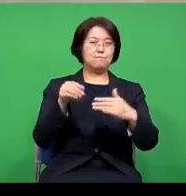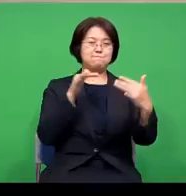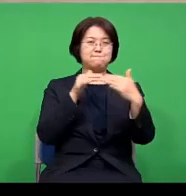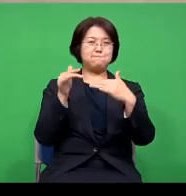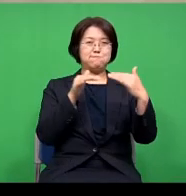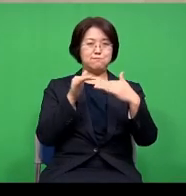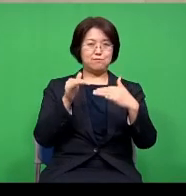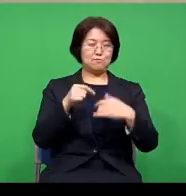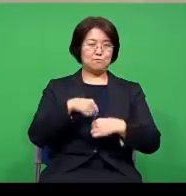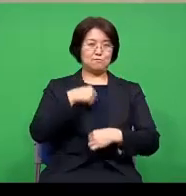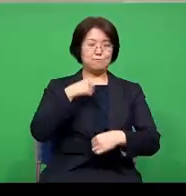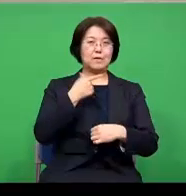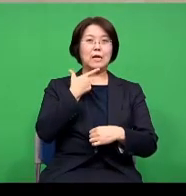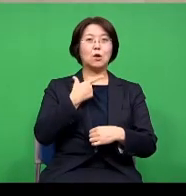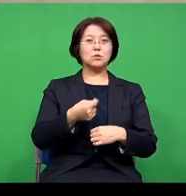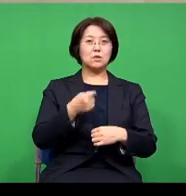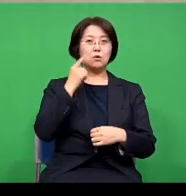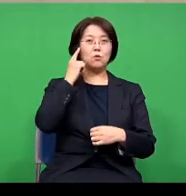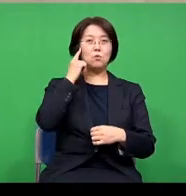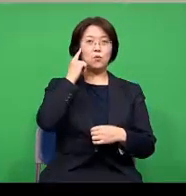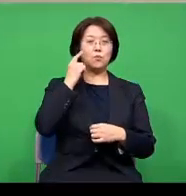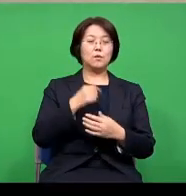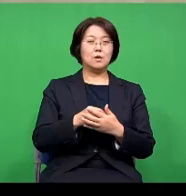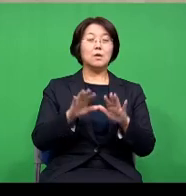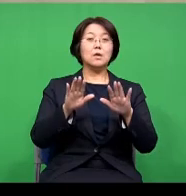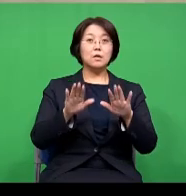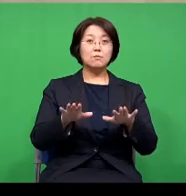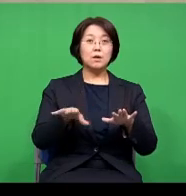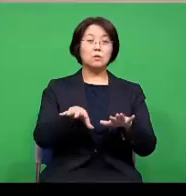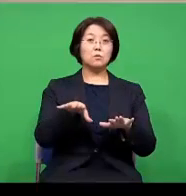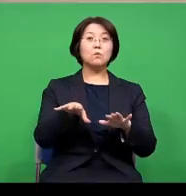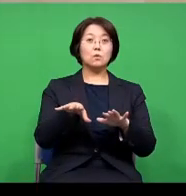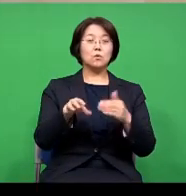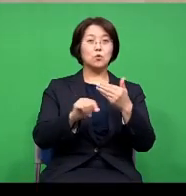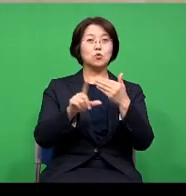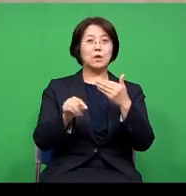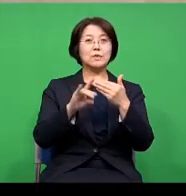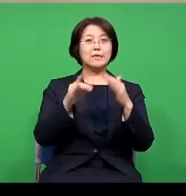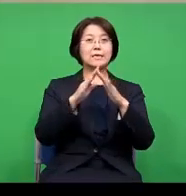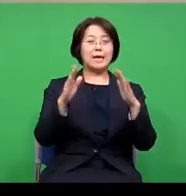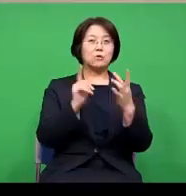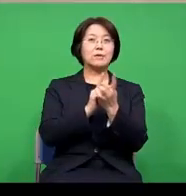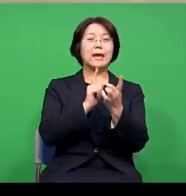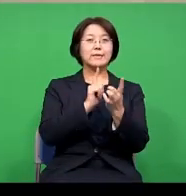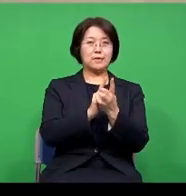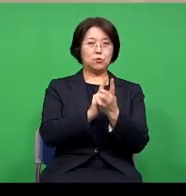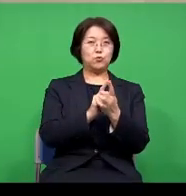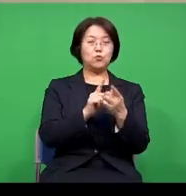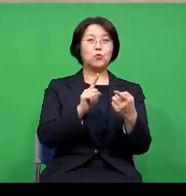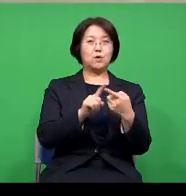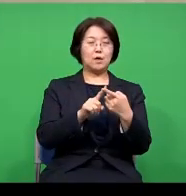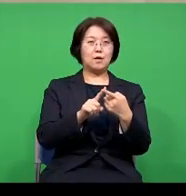堂々とやってほしいという部分も、あると思います。まあ、現時点その9月議会対策であると